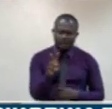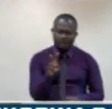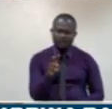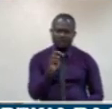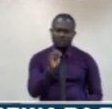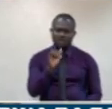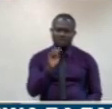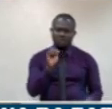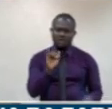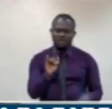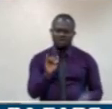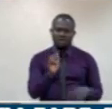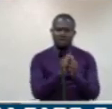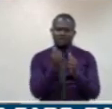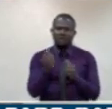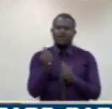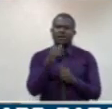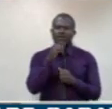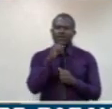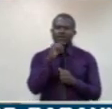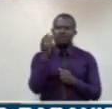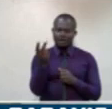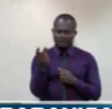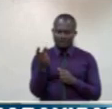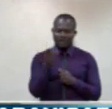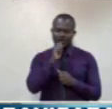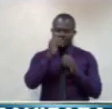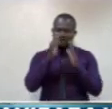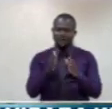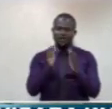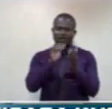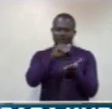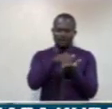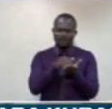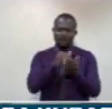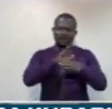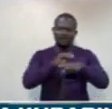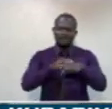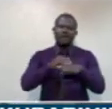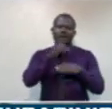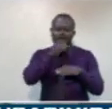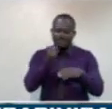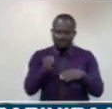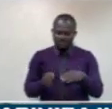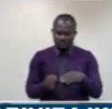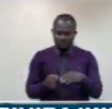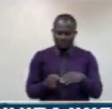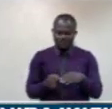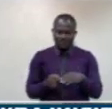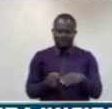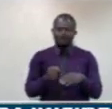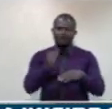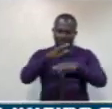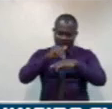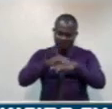mimi nabana babahungu babiri umunyamakuru bari hagati mpamagara uyu mukecuru mu gikari